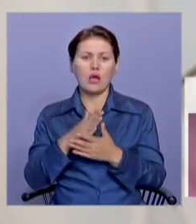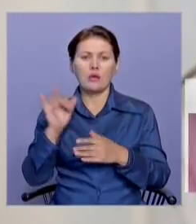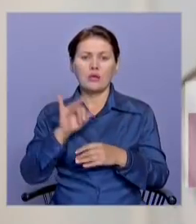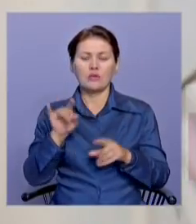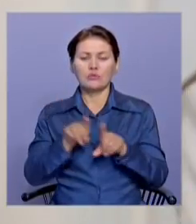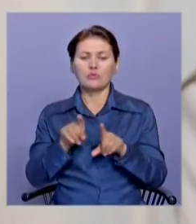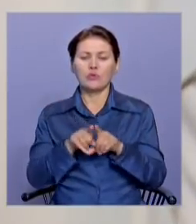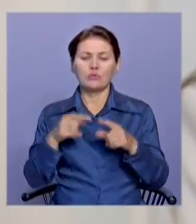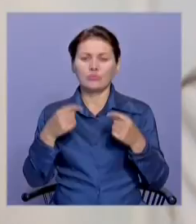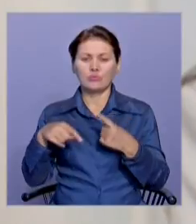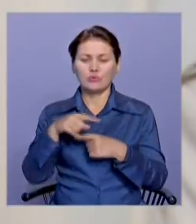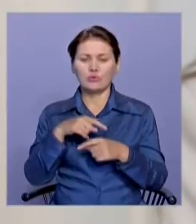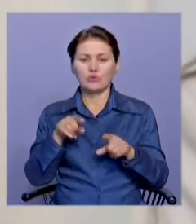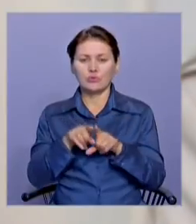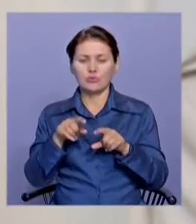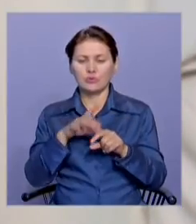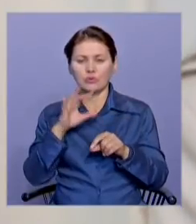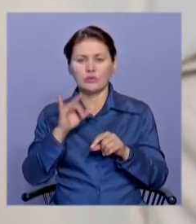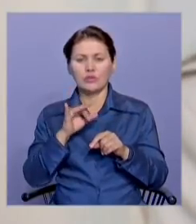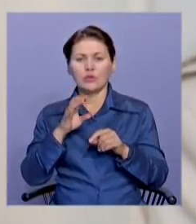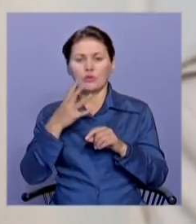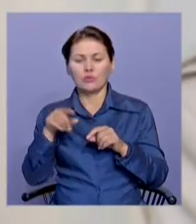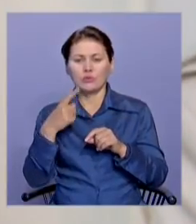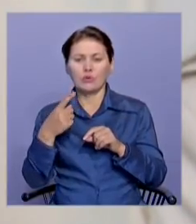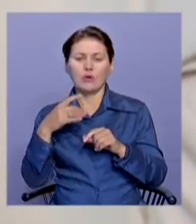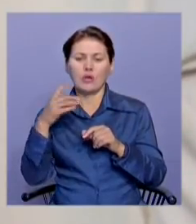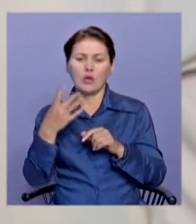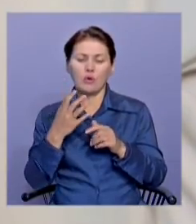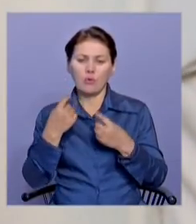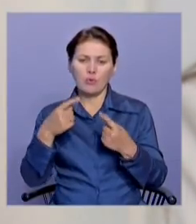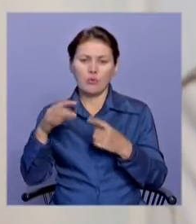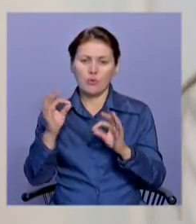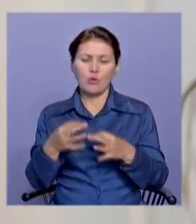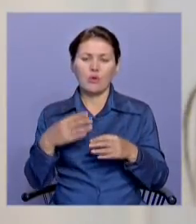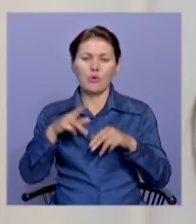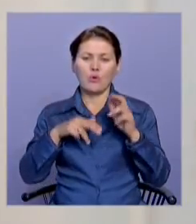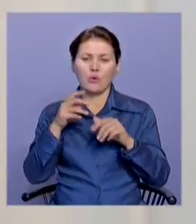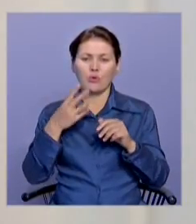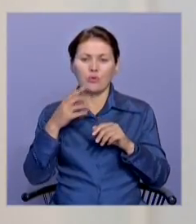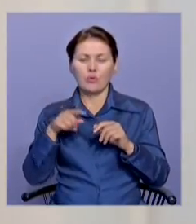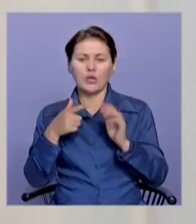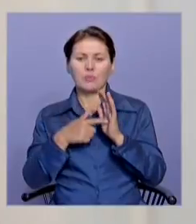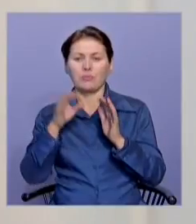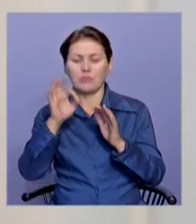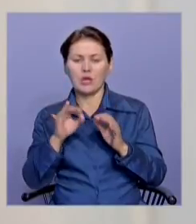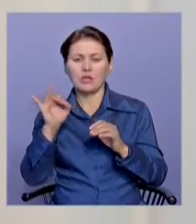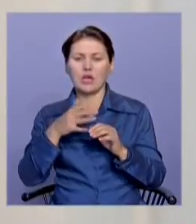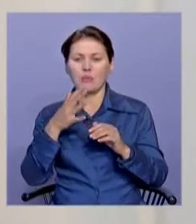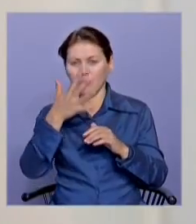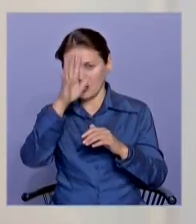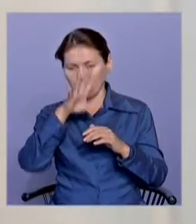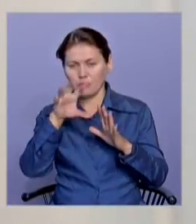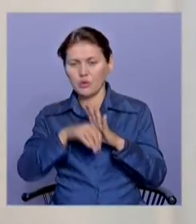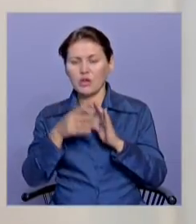сауда 8,3%, өнеркәсіп 4,4%, құрылыс 4,7%-ға ұлғайды. Ал 5 айдың